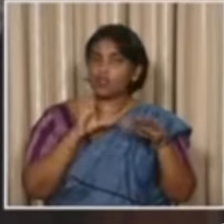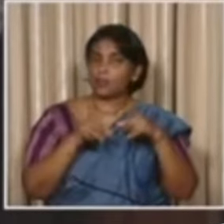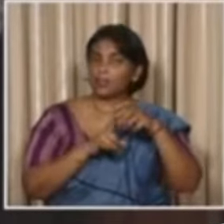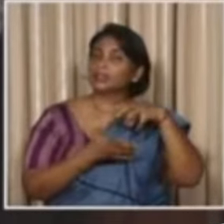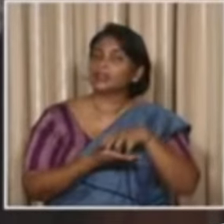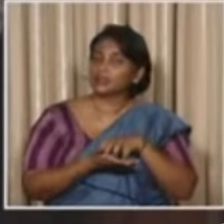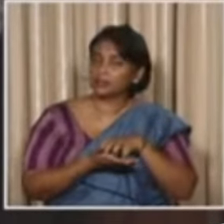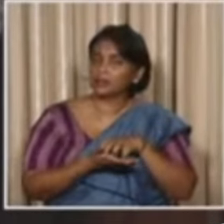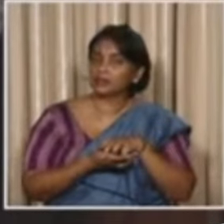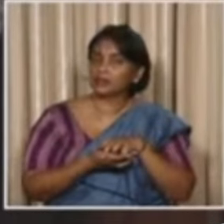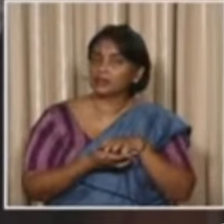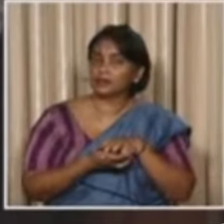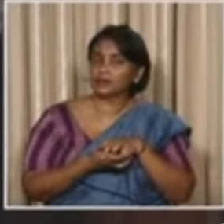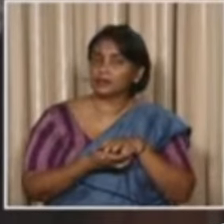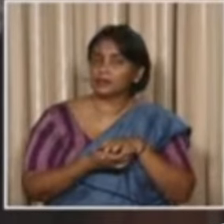වෙනුවෙන්